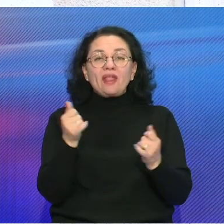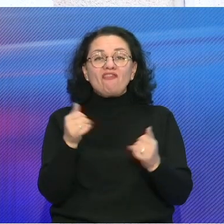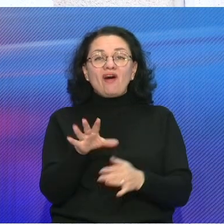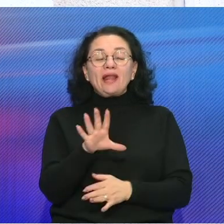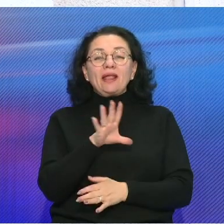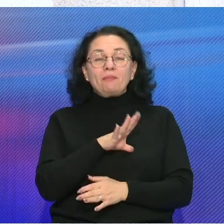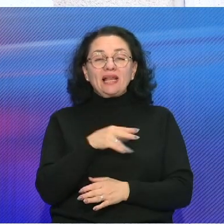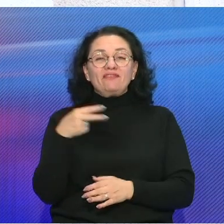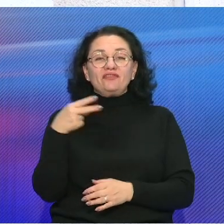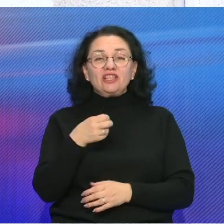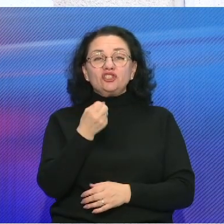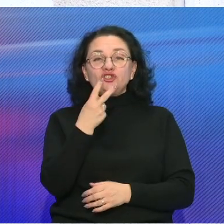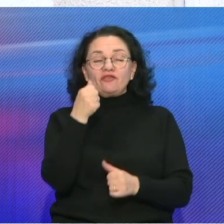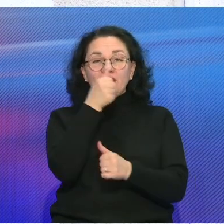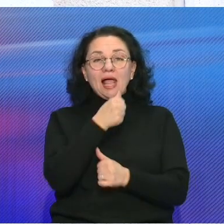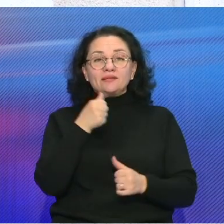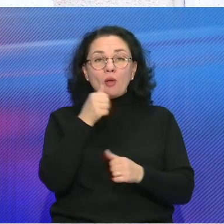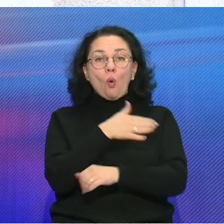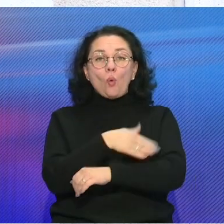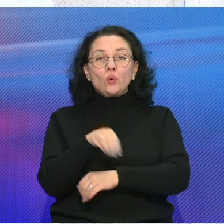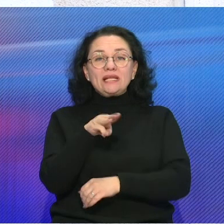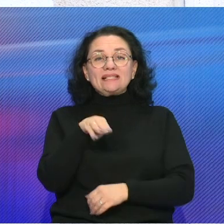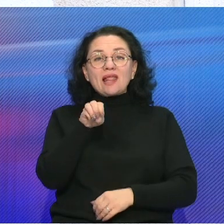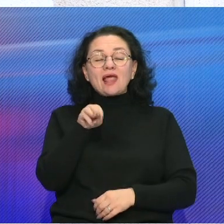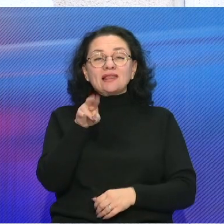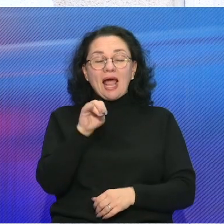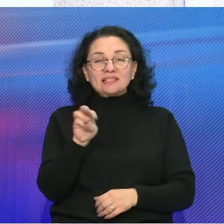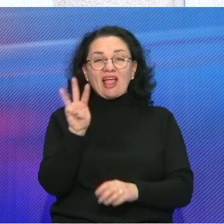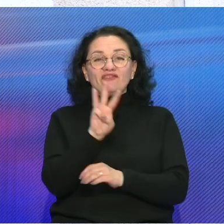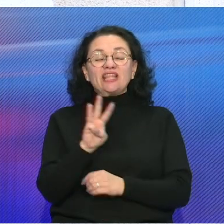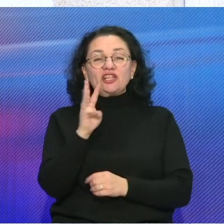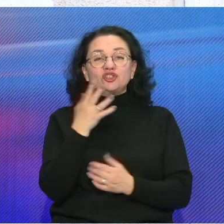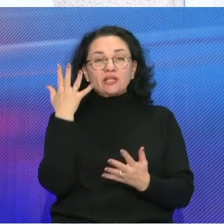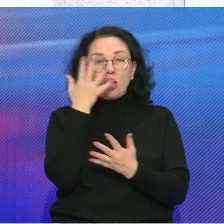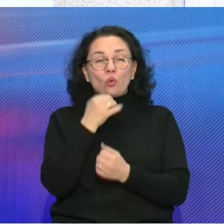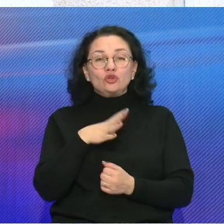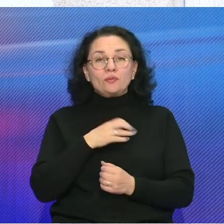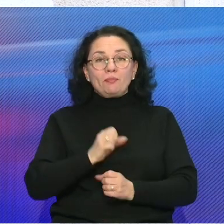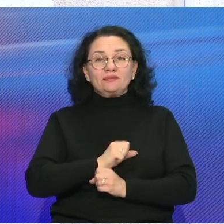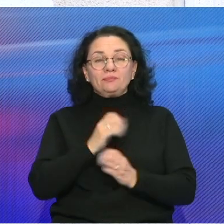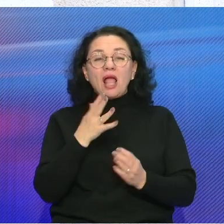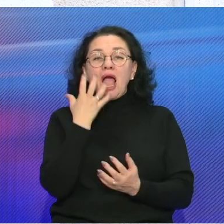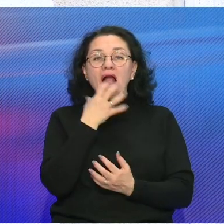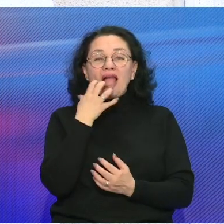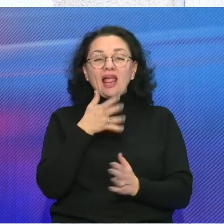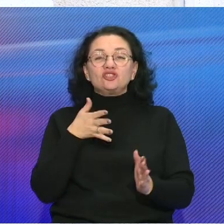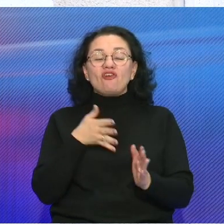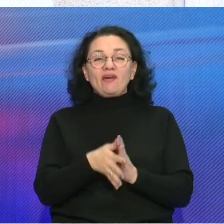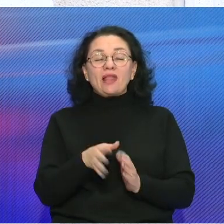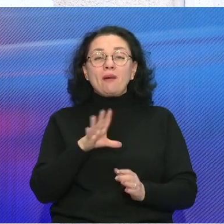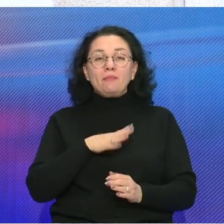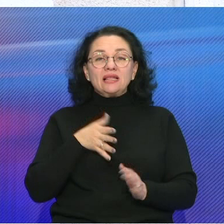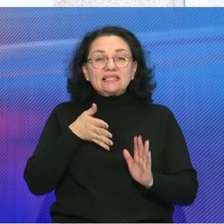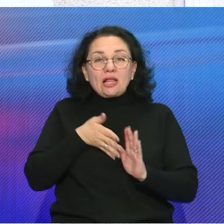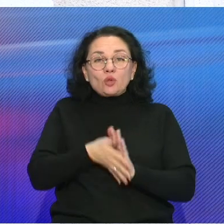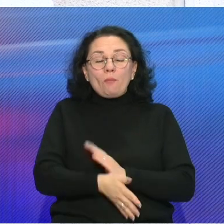это в 2012 году по улице Татарская в 3 часа ночи произошел порыв теплосети, в результате чего подтопило несколько частных жилых